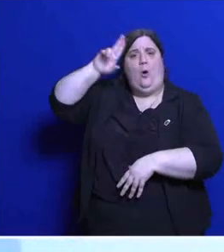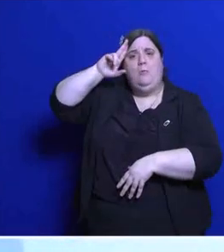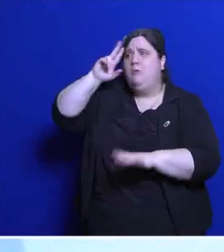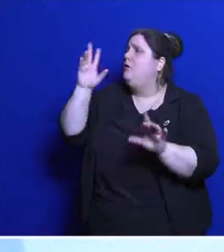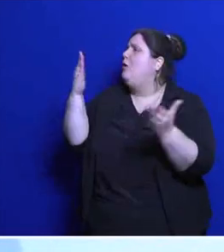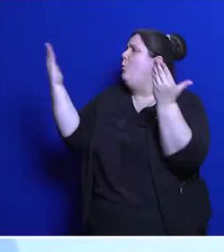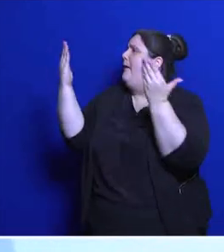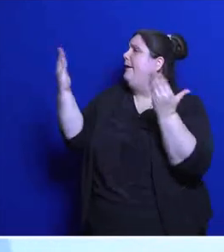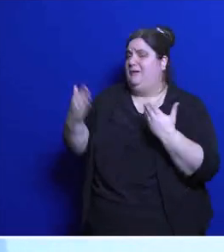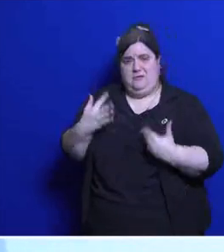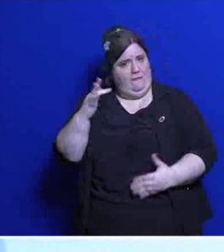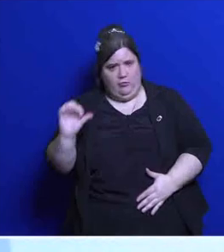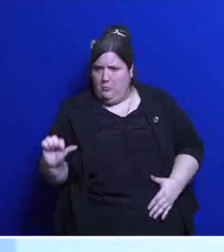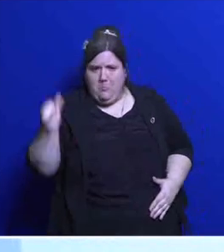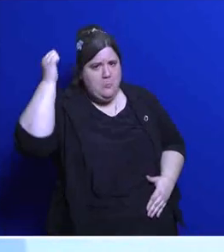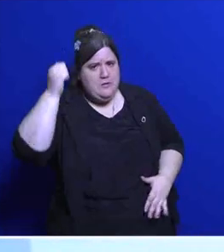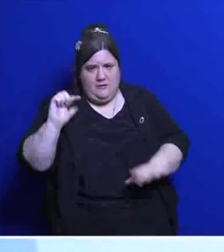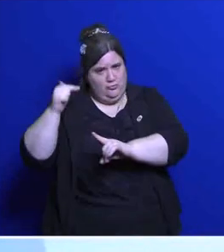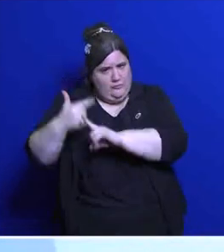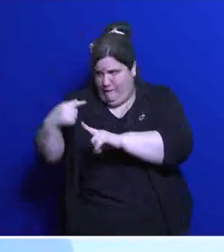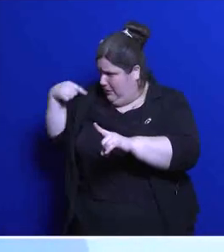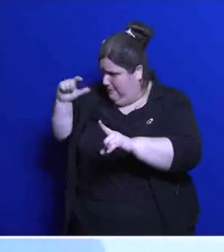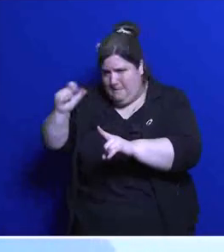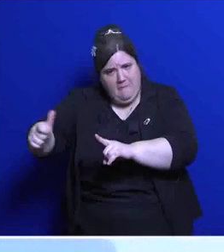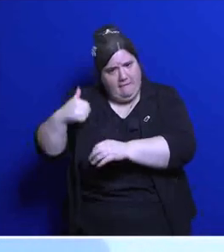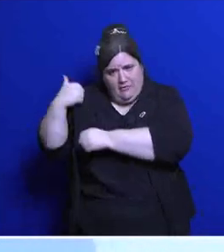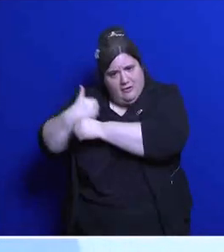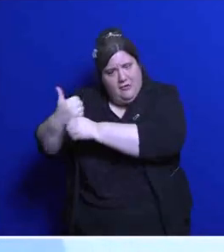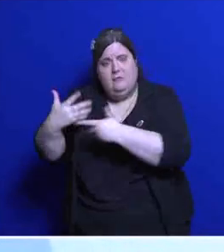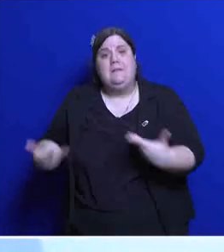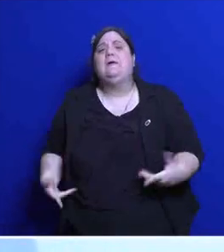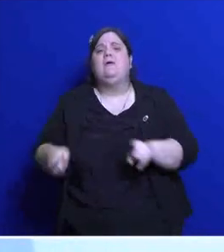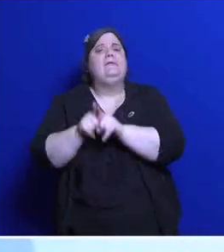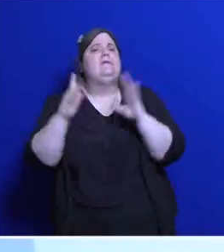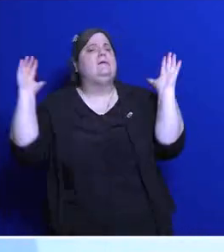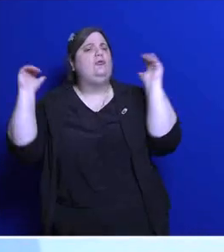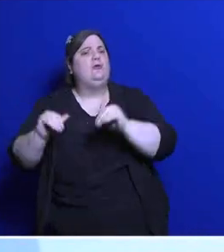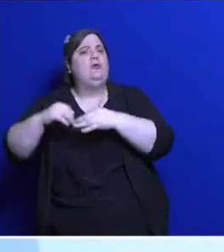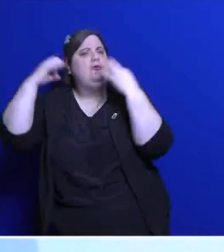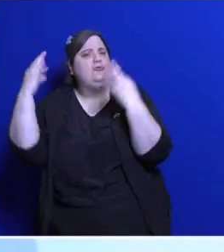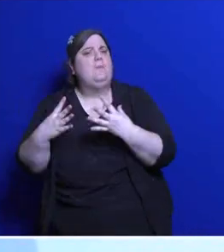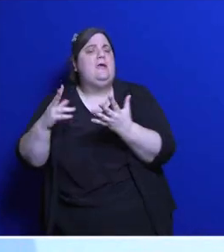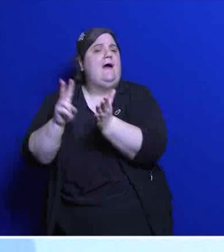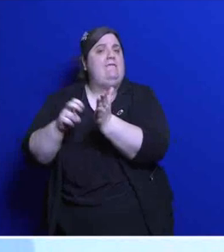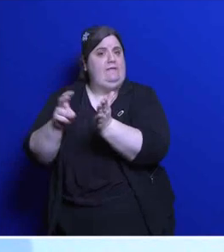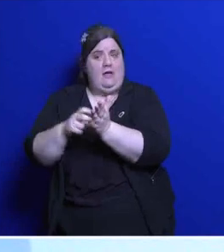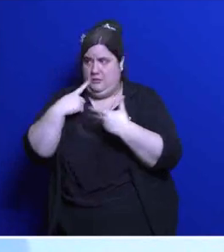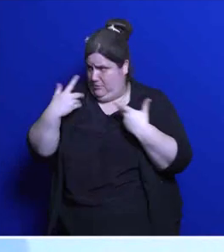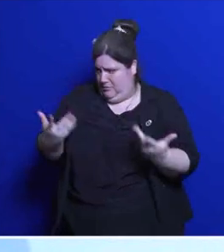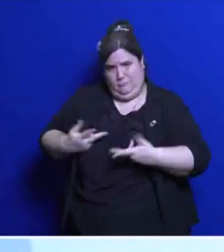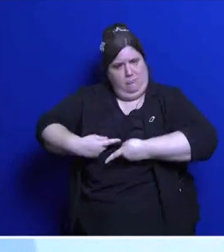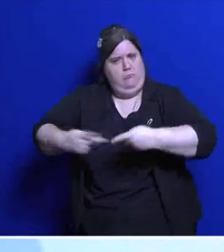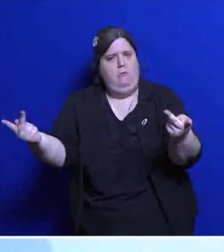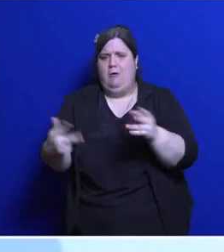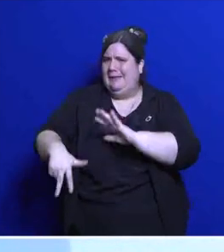savez, la dernière édition du sommet Choose France à Versailles, en mai dernier, a battu tous les records avec 13 milliards d'euros d'investissements annoncés